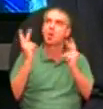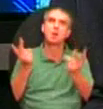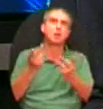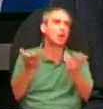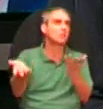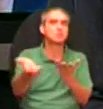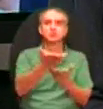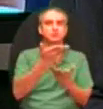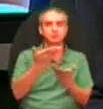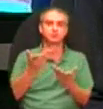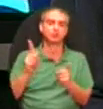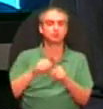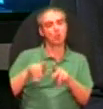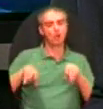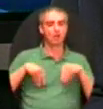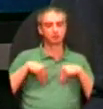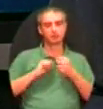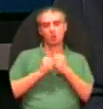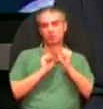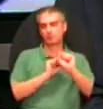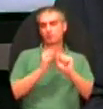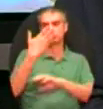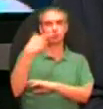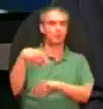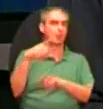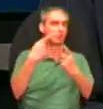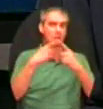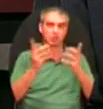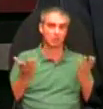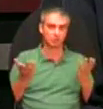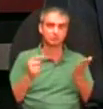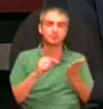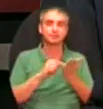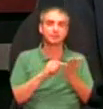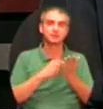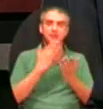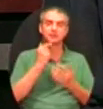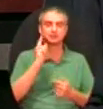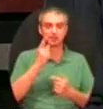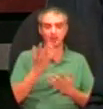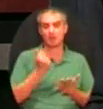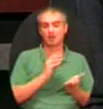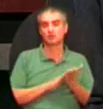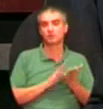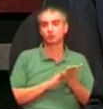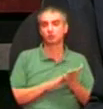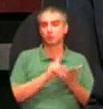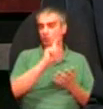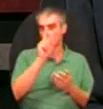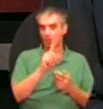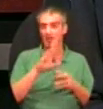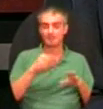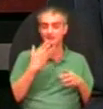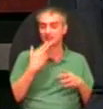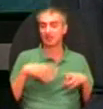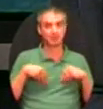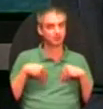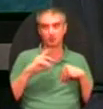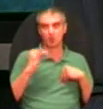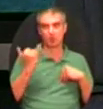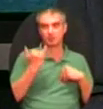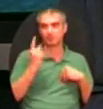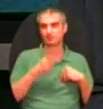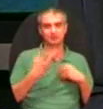יחפש הנהון, הסכמה או תמיכה של מדינות אחרות. ולכן ישראל צריכה להביא בחשבון שאולי גם הסכמה ישראלית לא